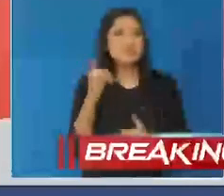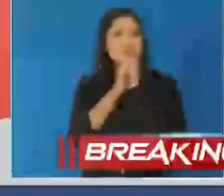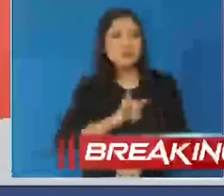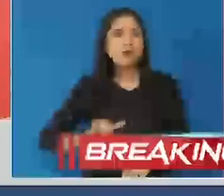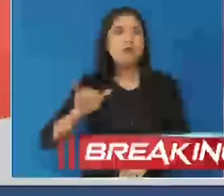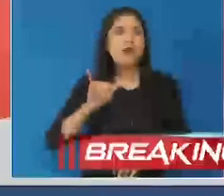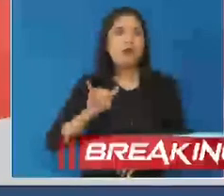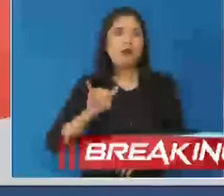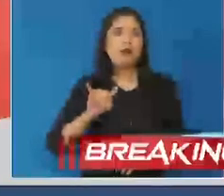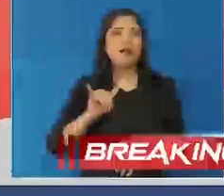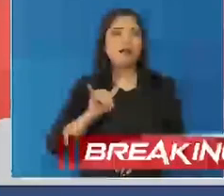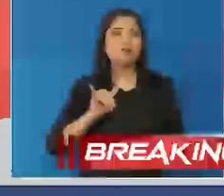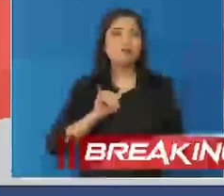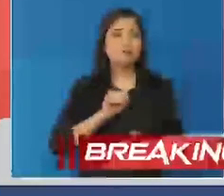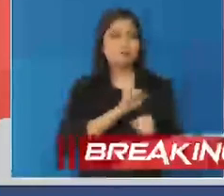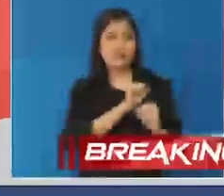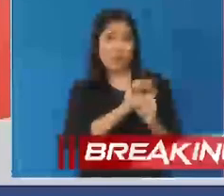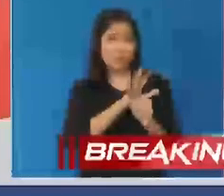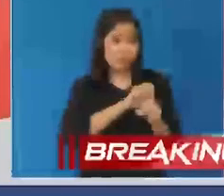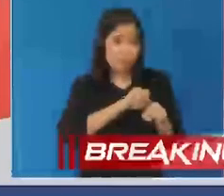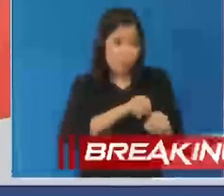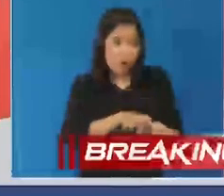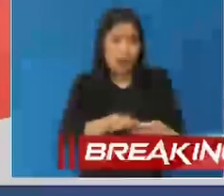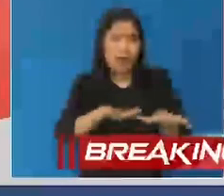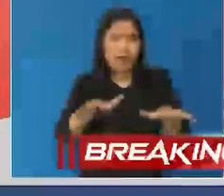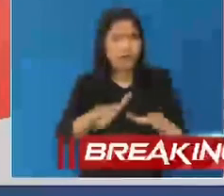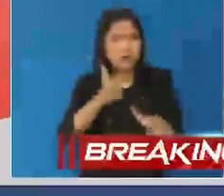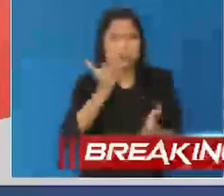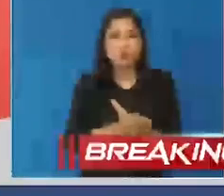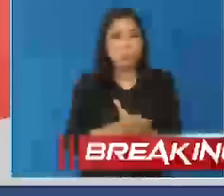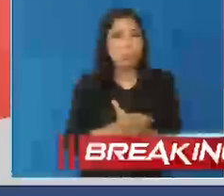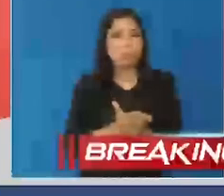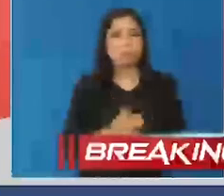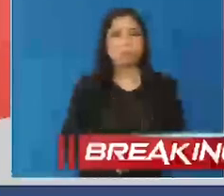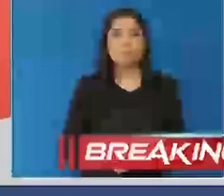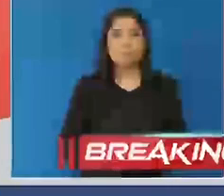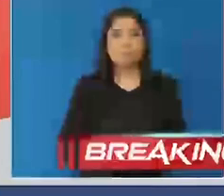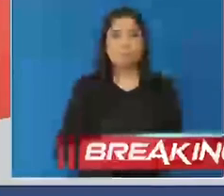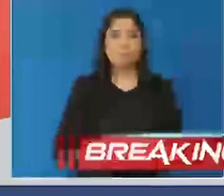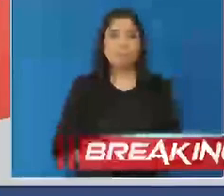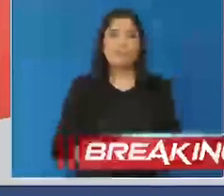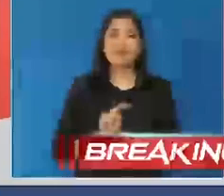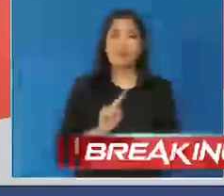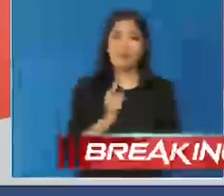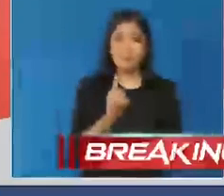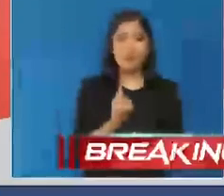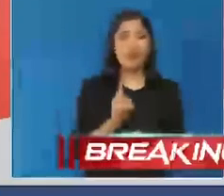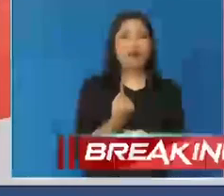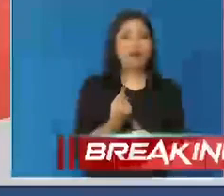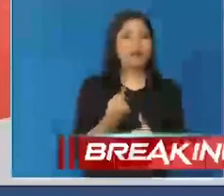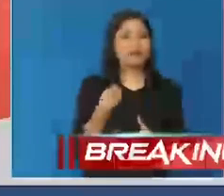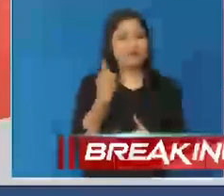rantai penularan ini Hai yang pertama kita akan berusaha untuk